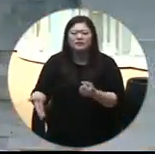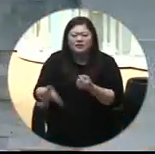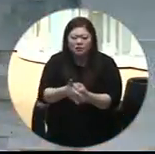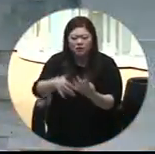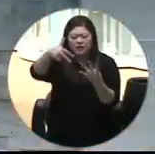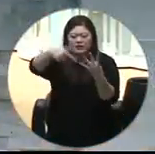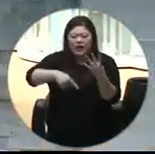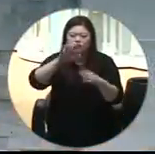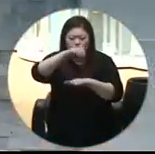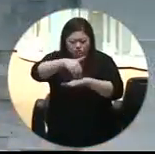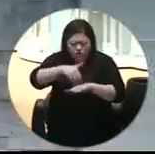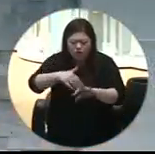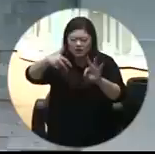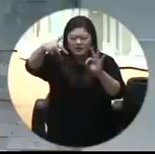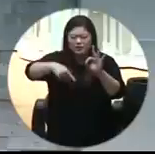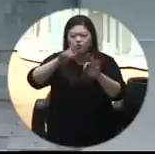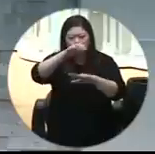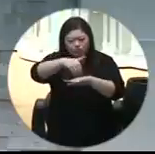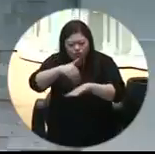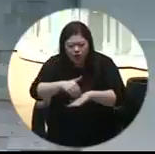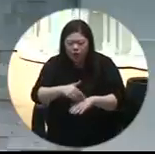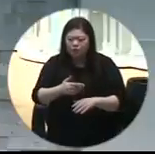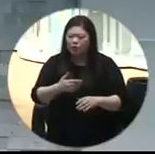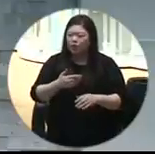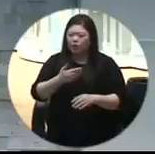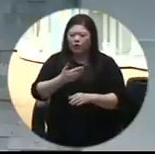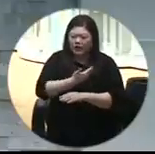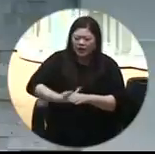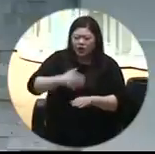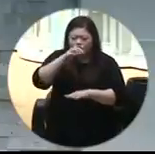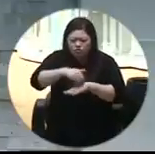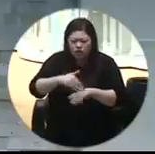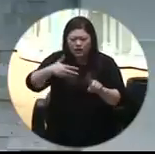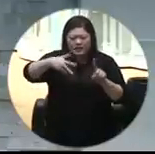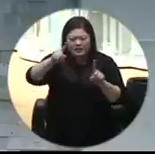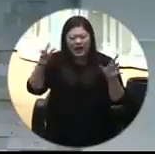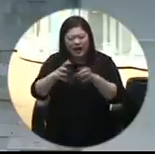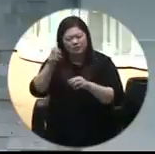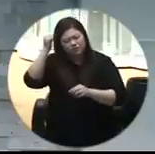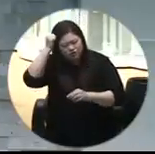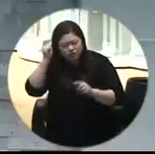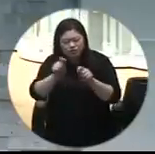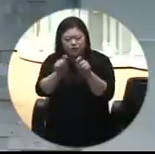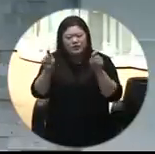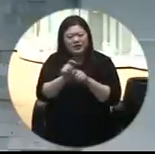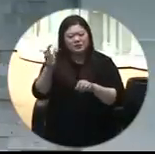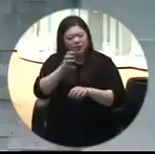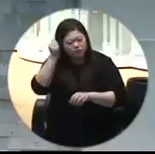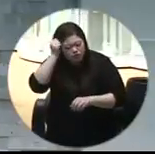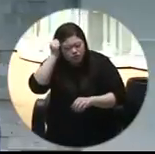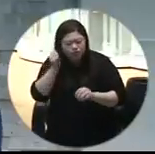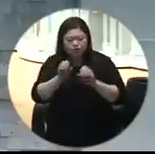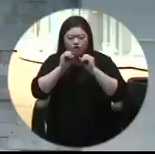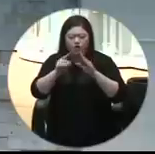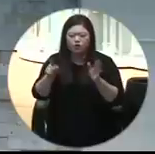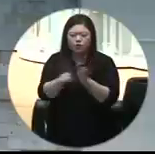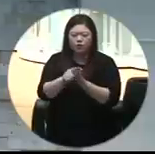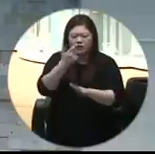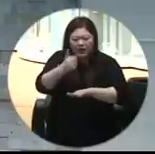훈련 비롯해서 중기자 훈련, 무슨 훈련, 계속 1차 앞서, 2차 앞서, 3차 앞서, 전도신앙, 집중신앙, 끊임없이